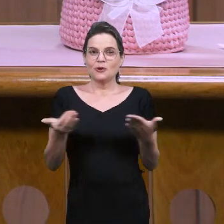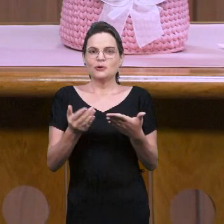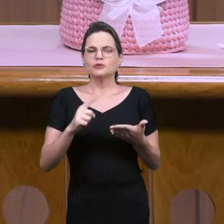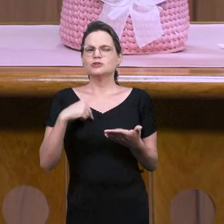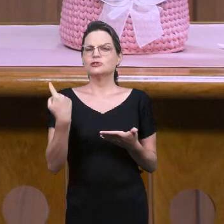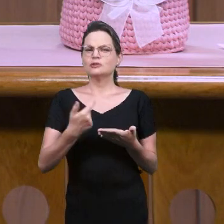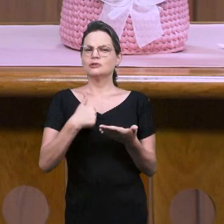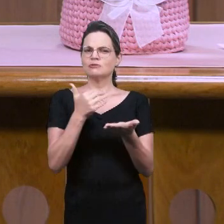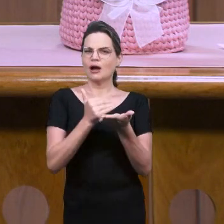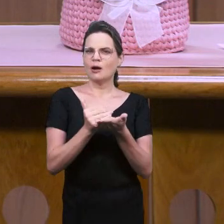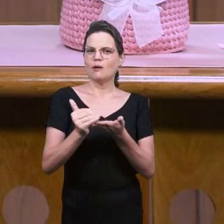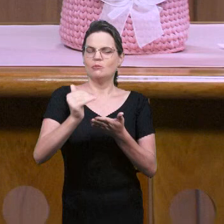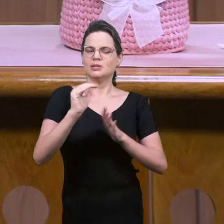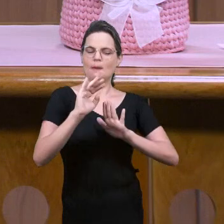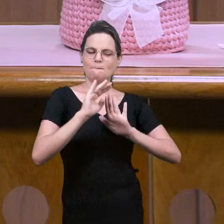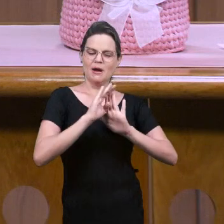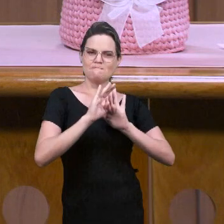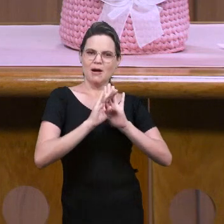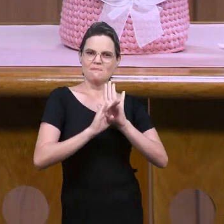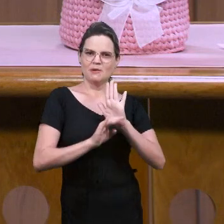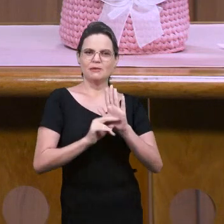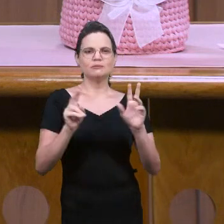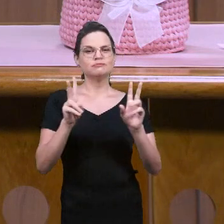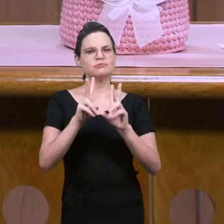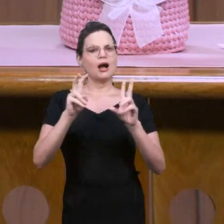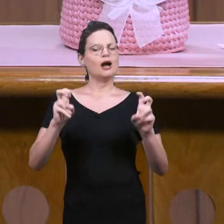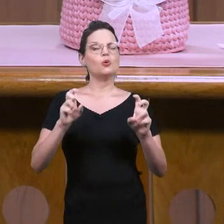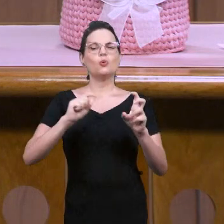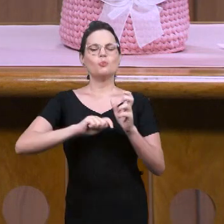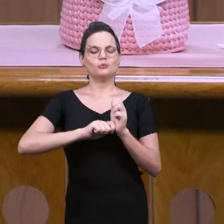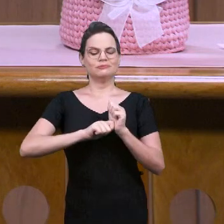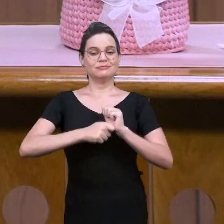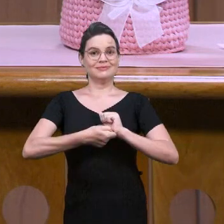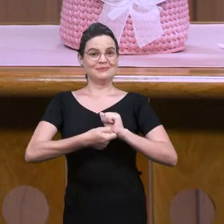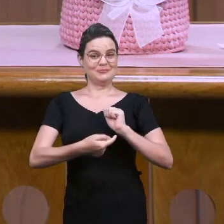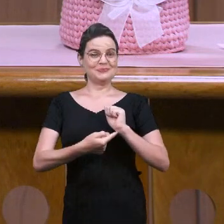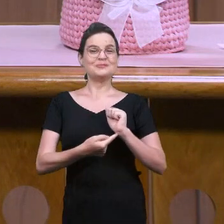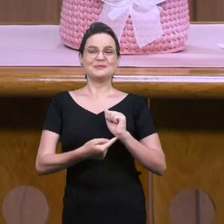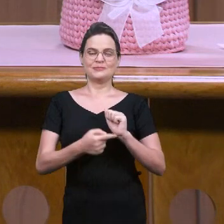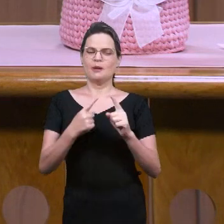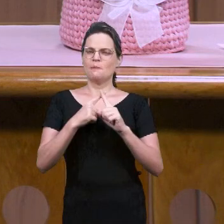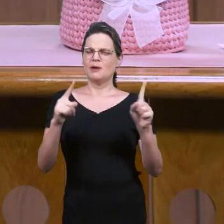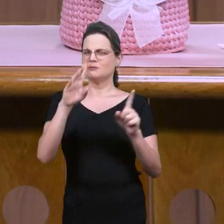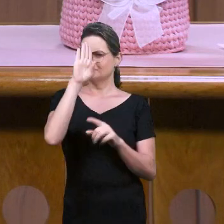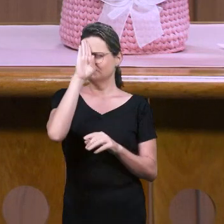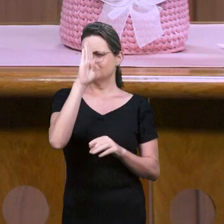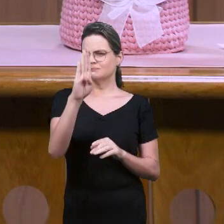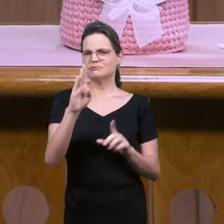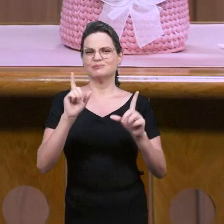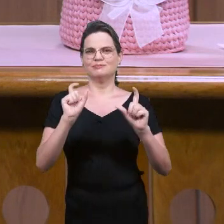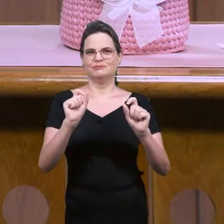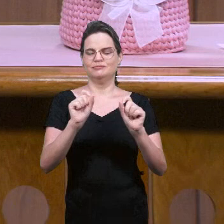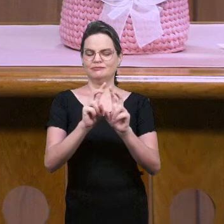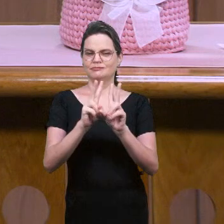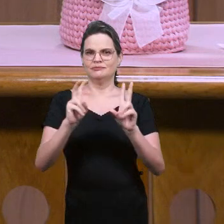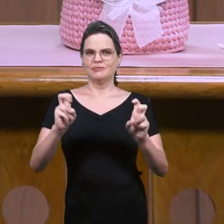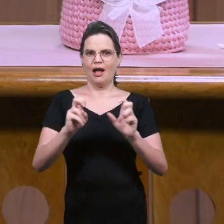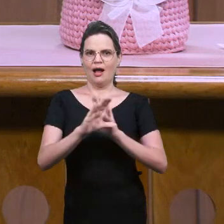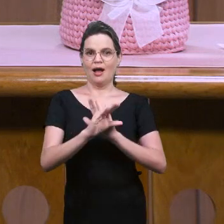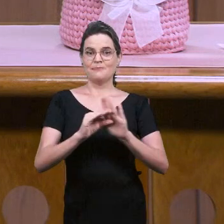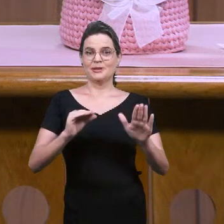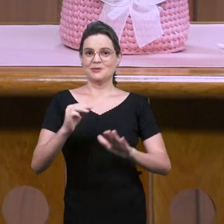mes frères et sœurs, nous allons donner une séquence à notre sujet sur les mystères et principalement en abordant maintenant